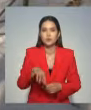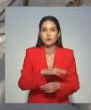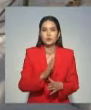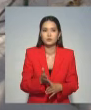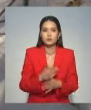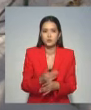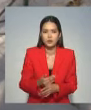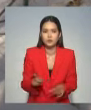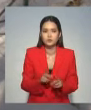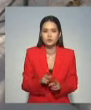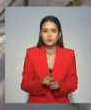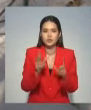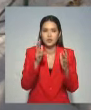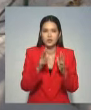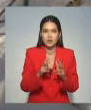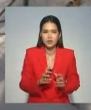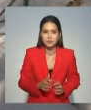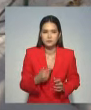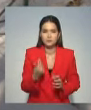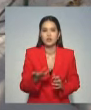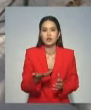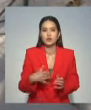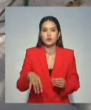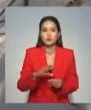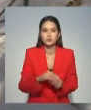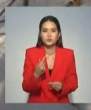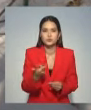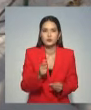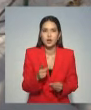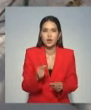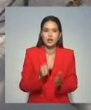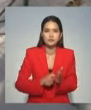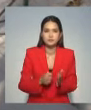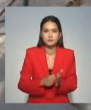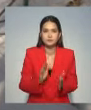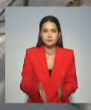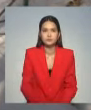оценка факторов возгорания хлопка газово-воздушной смеси. Ну, может быть, много.